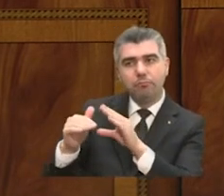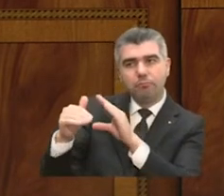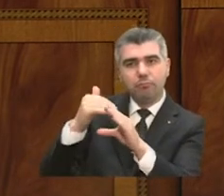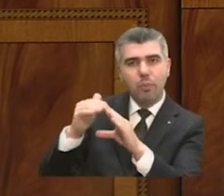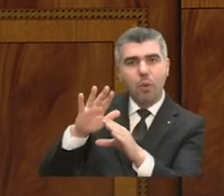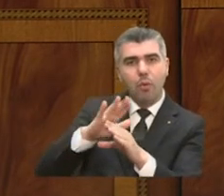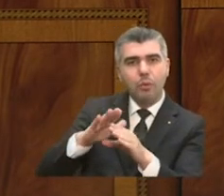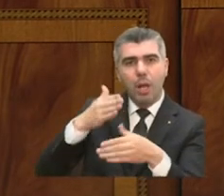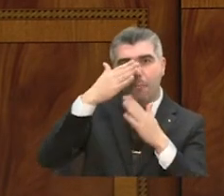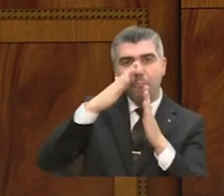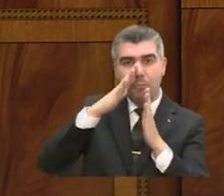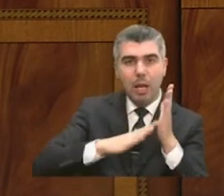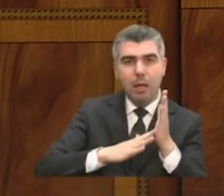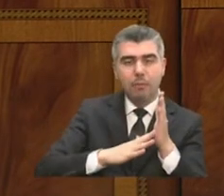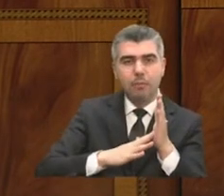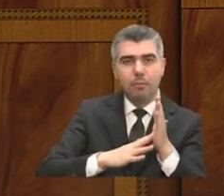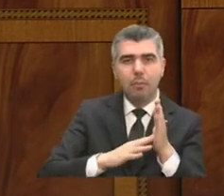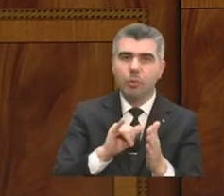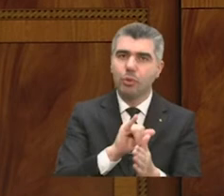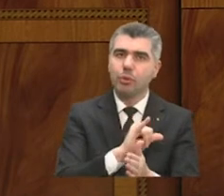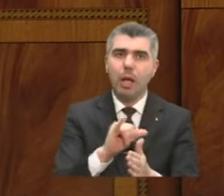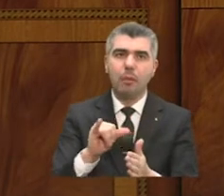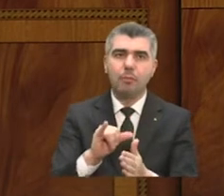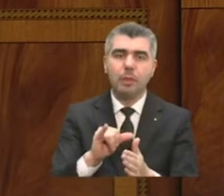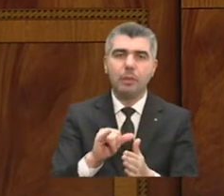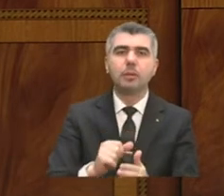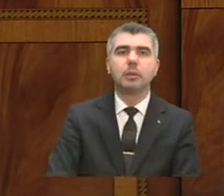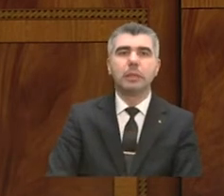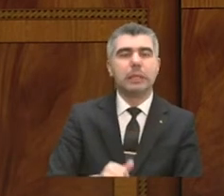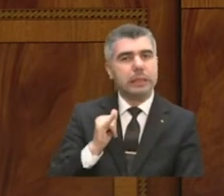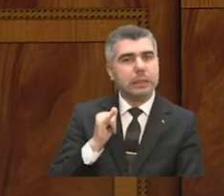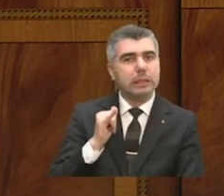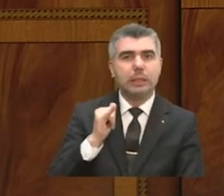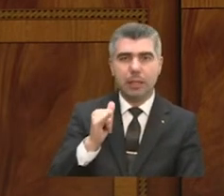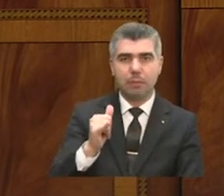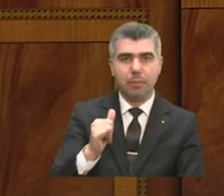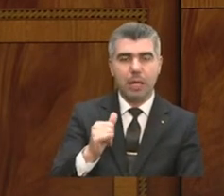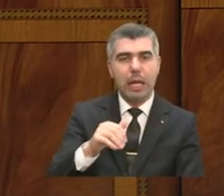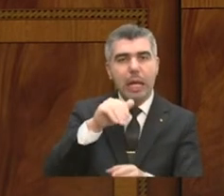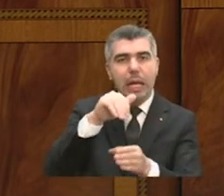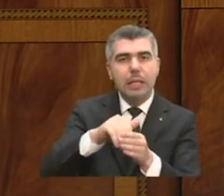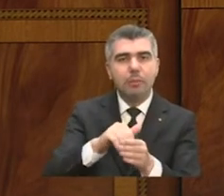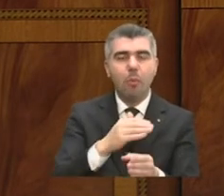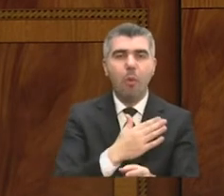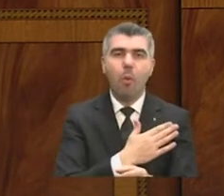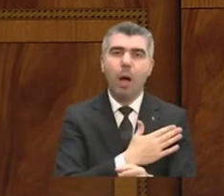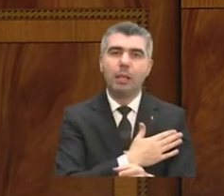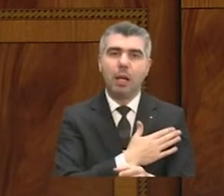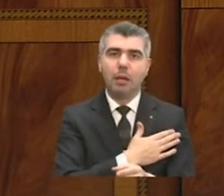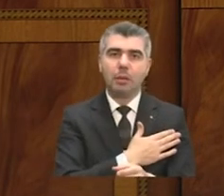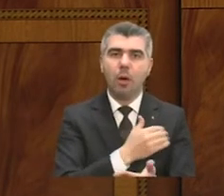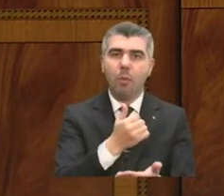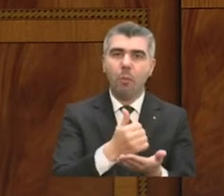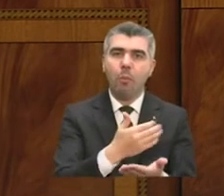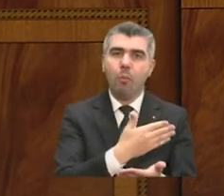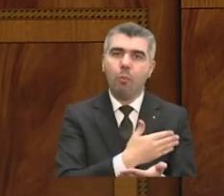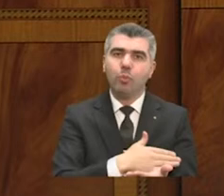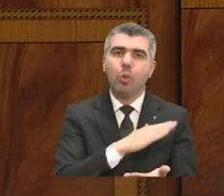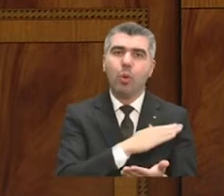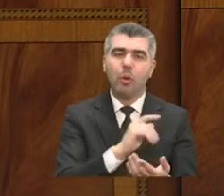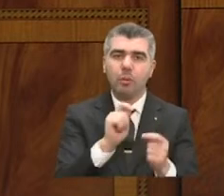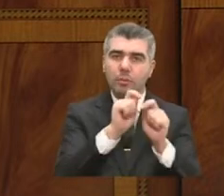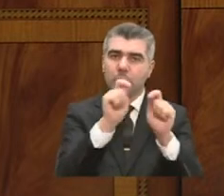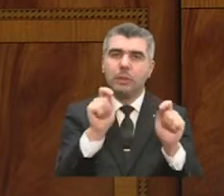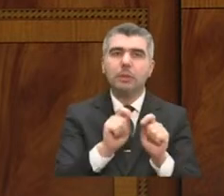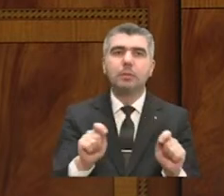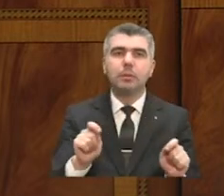nous dénonçons toute ingérence dans nos affaires internes et évidemment,